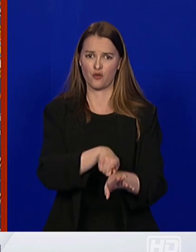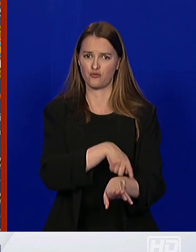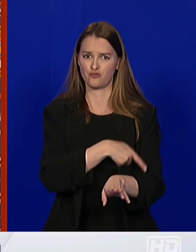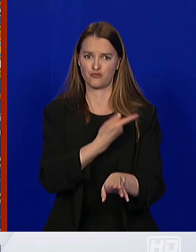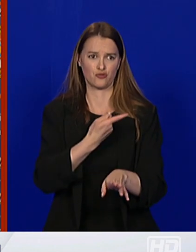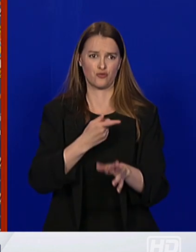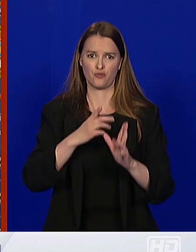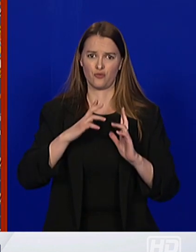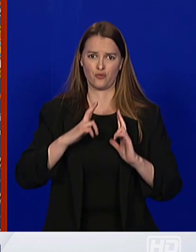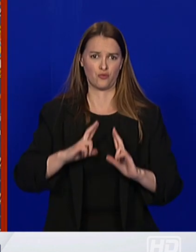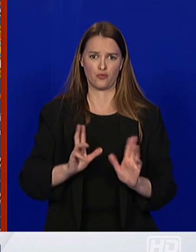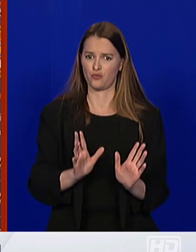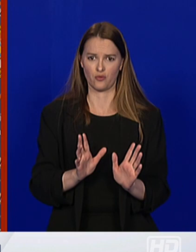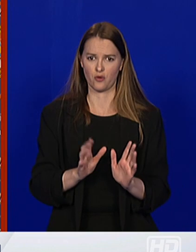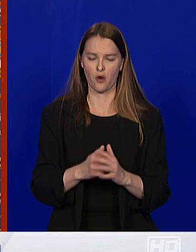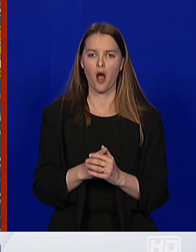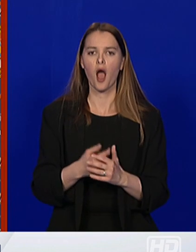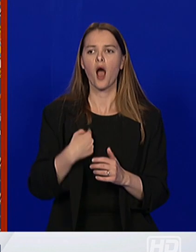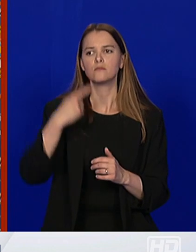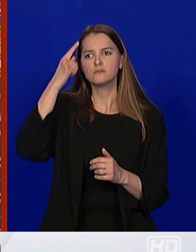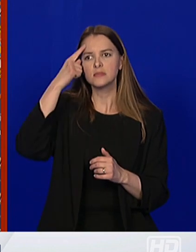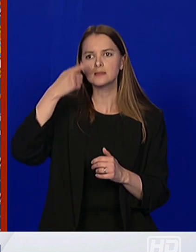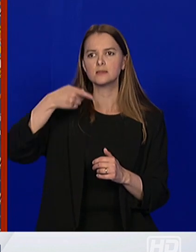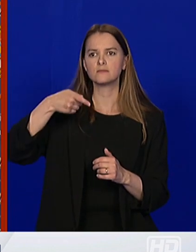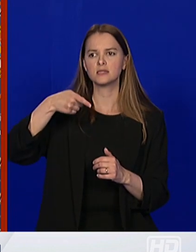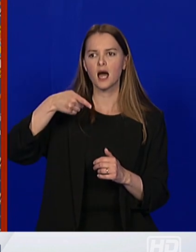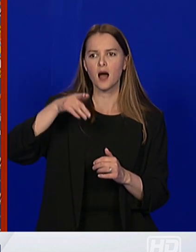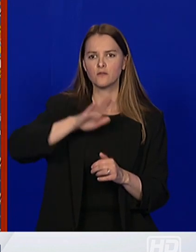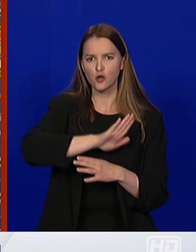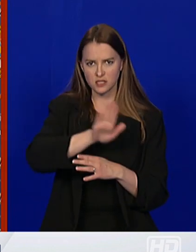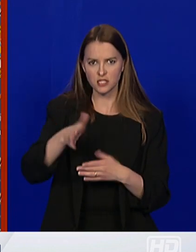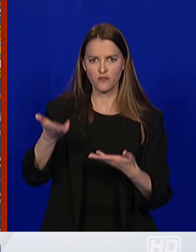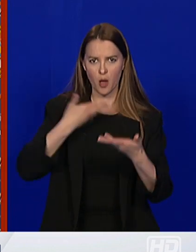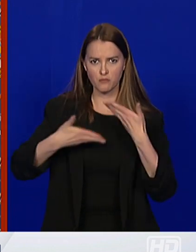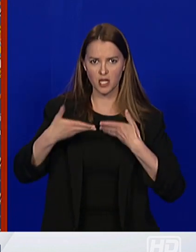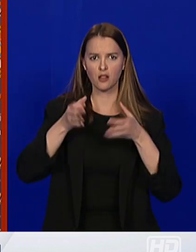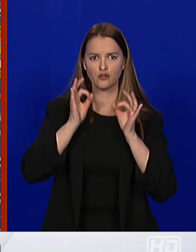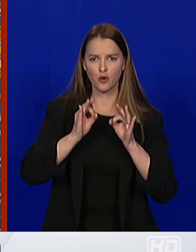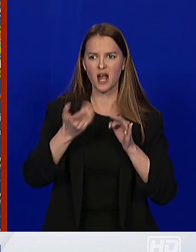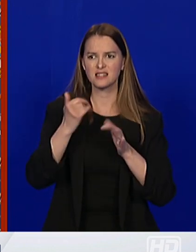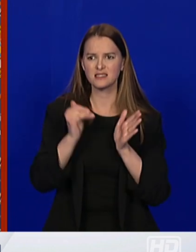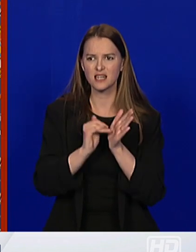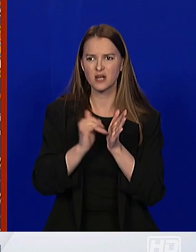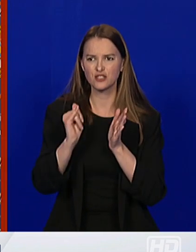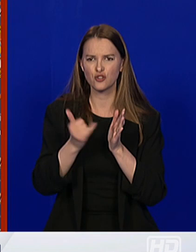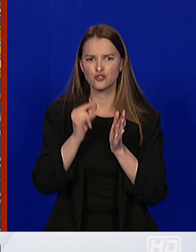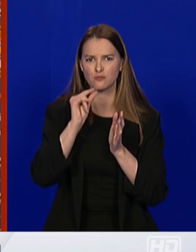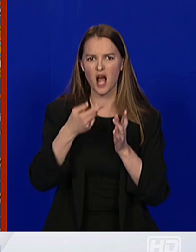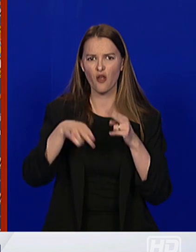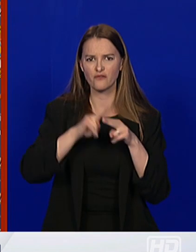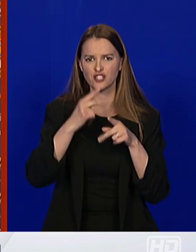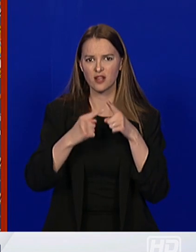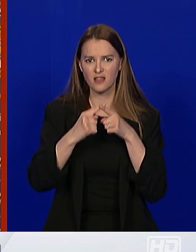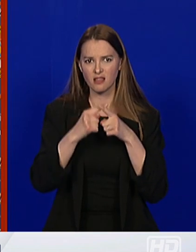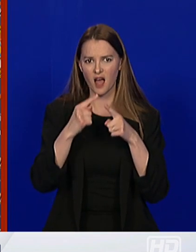Mi mislimo da bi te mjere koje oni predlažu trebalo još malo detaljnije razraditi, pa nam za to treba još malo vremena. U svakom slučaju na